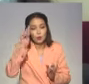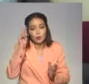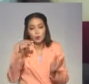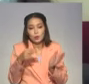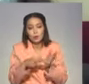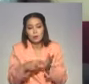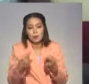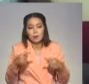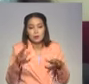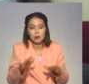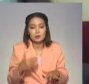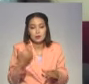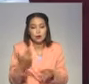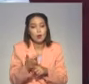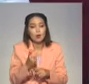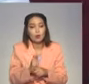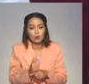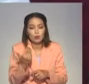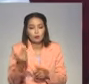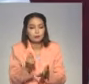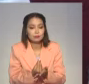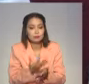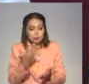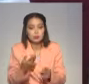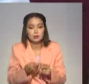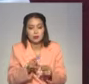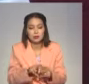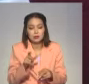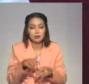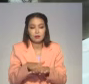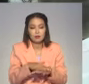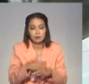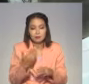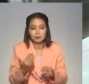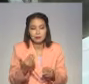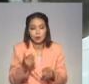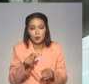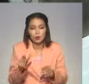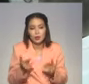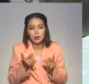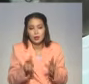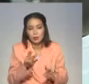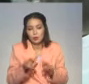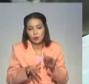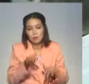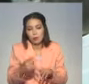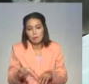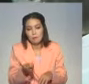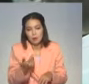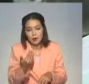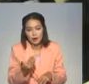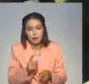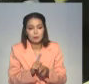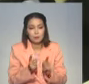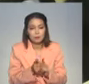оқу орындарынан неге жоғары деген сауалымызға келетін талапкерлердің аздығынан деп жауап берді. Айтуларынша баға түспейді.